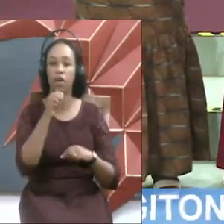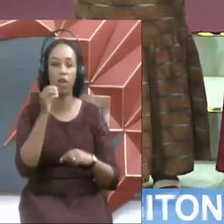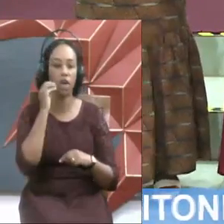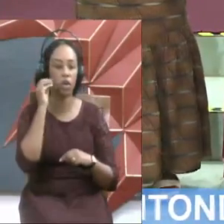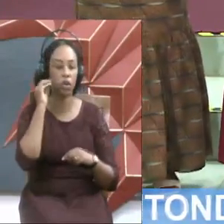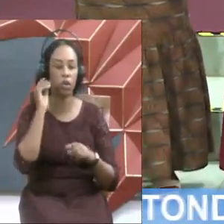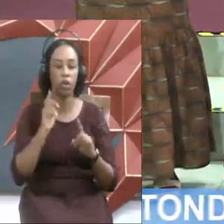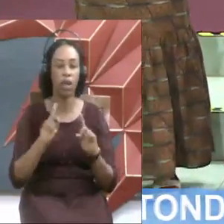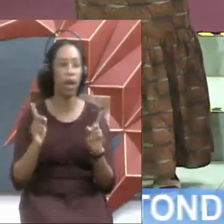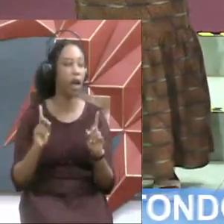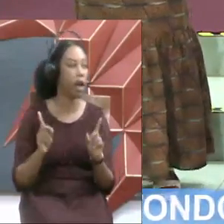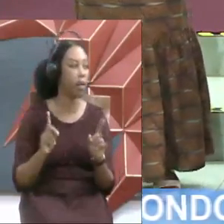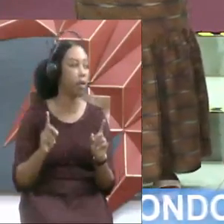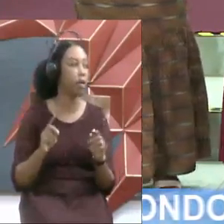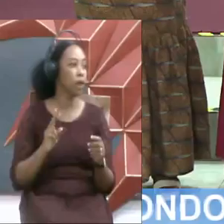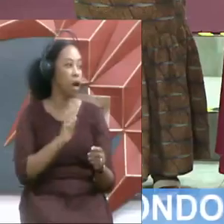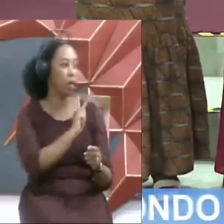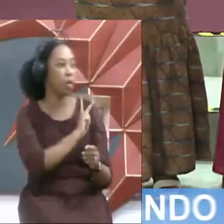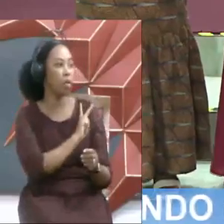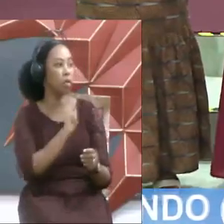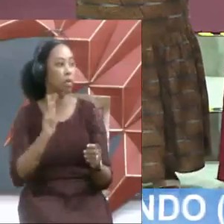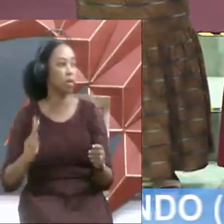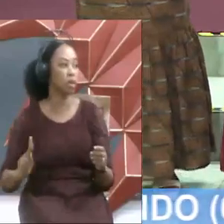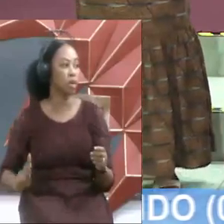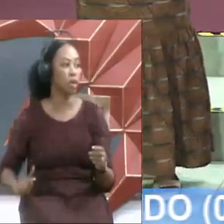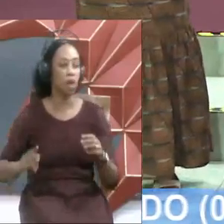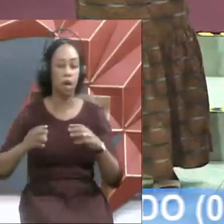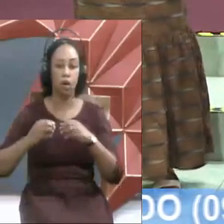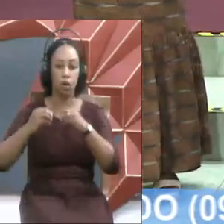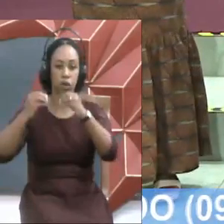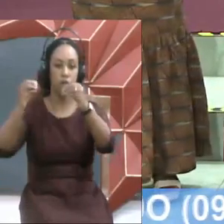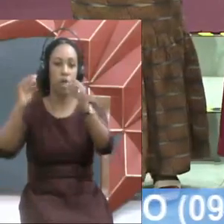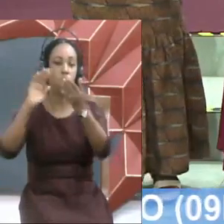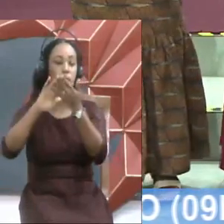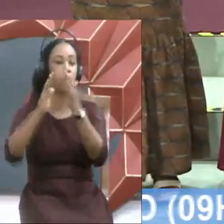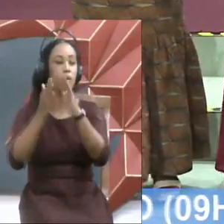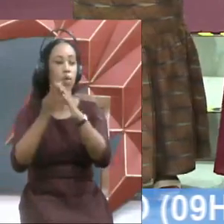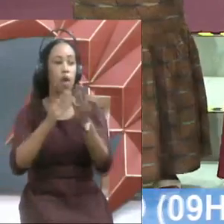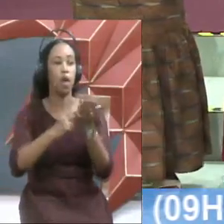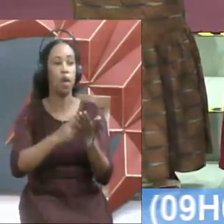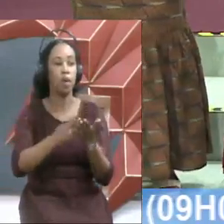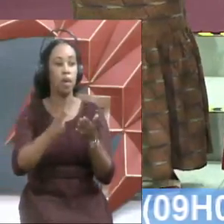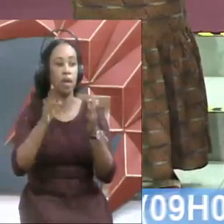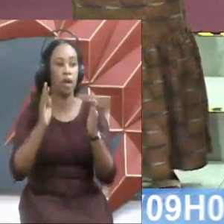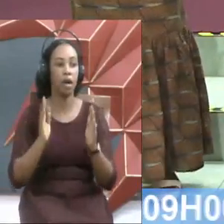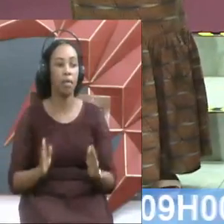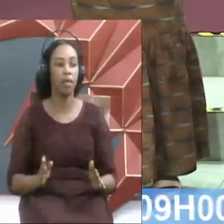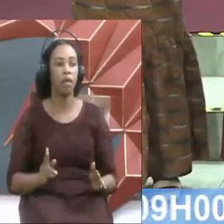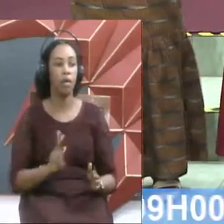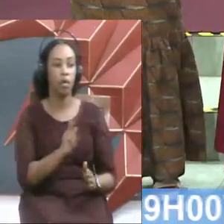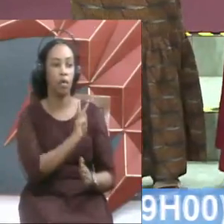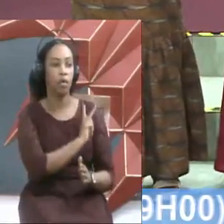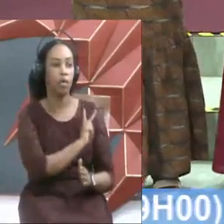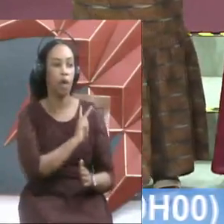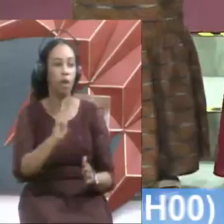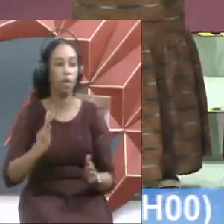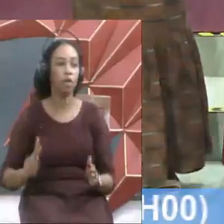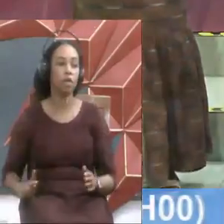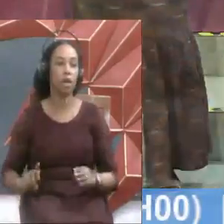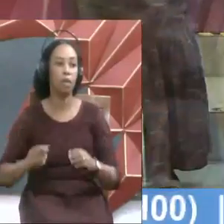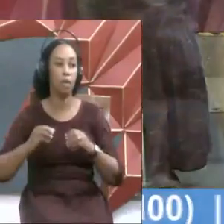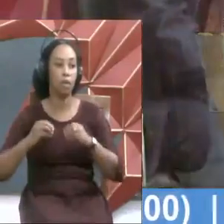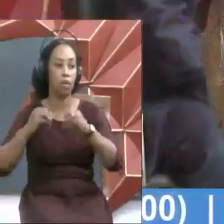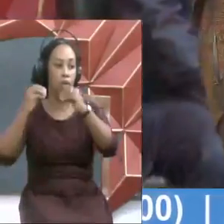gakondo ubwami tujyamo ni wo murwa wabera ubwami tujyamo ni